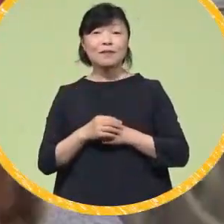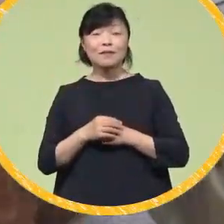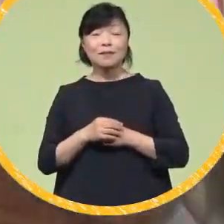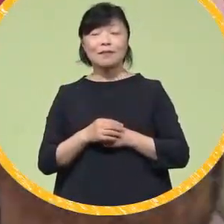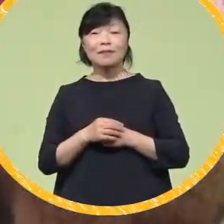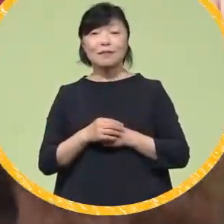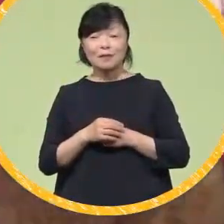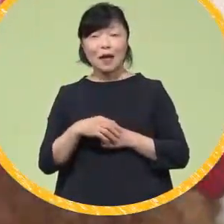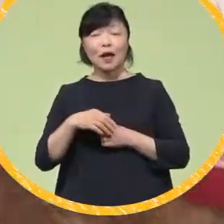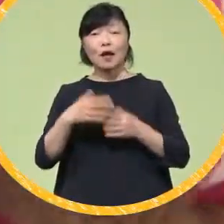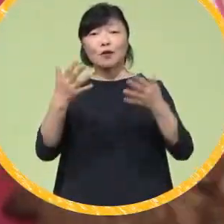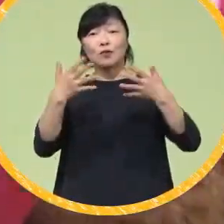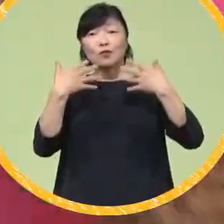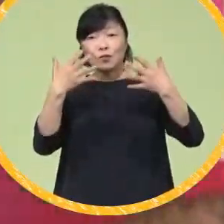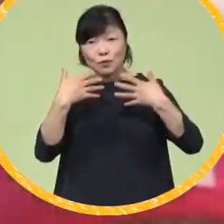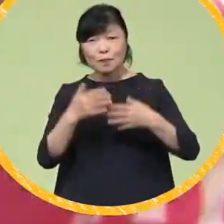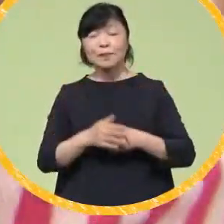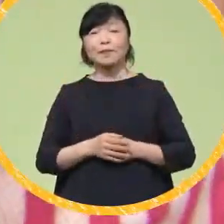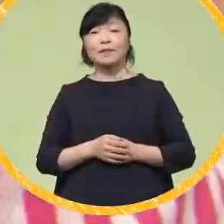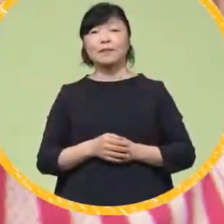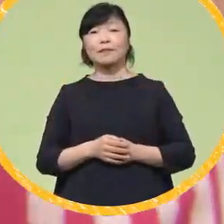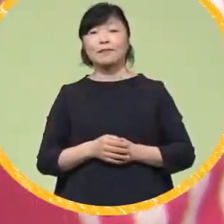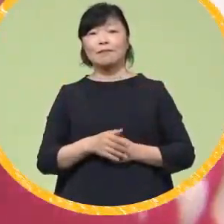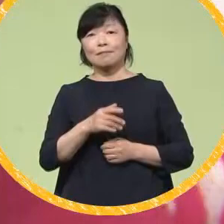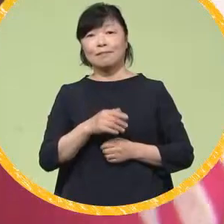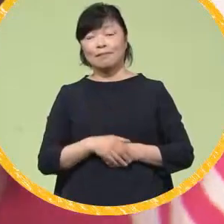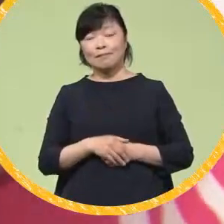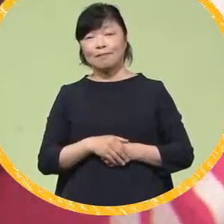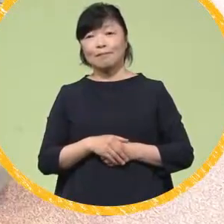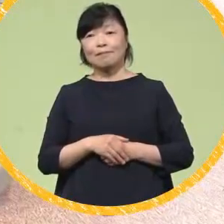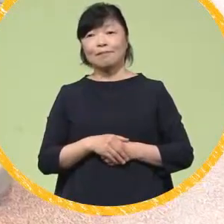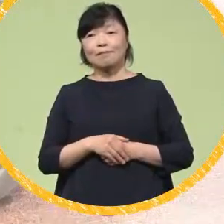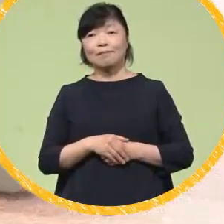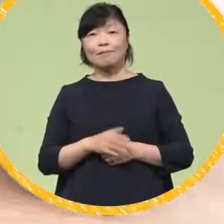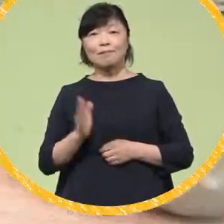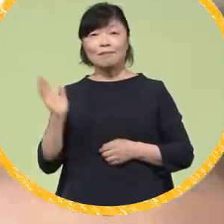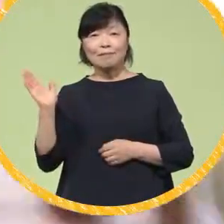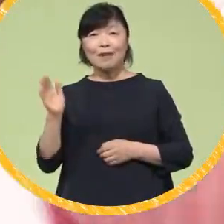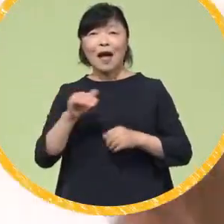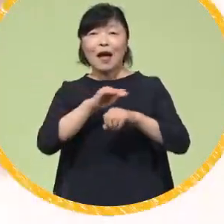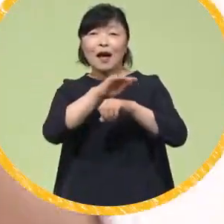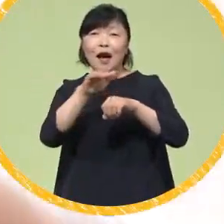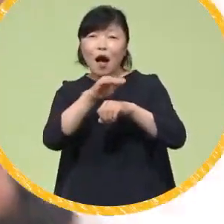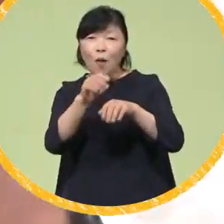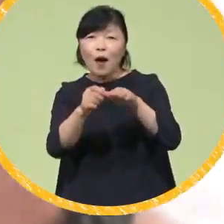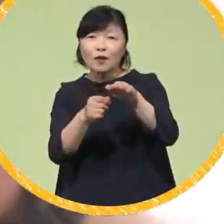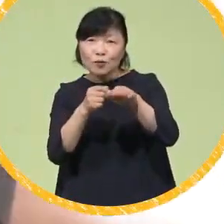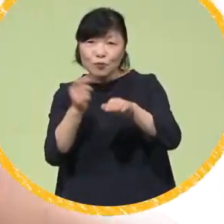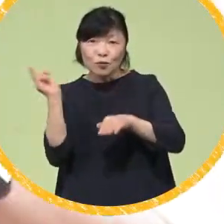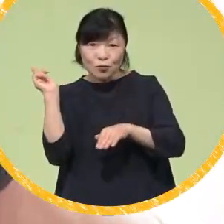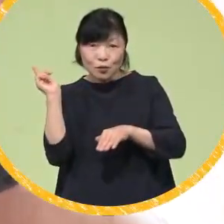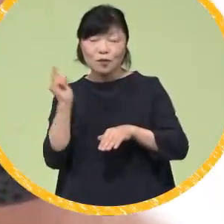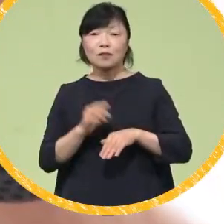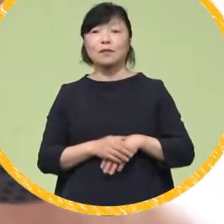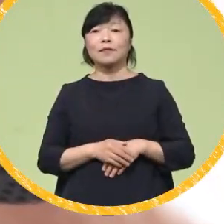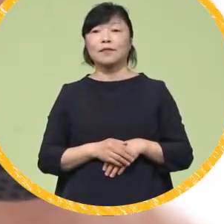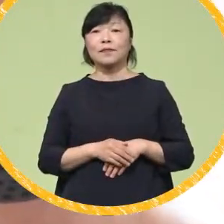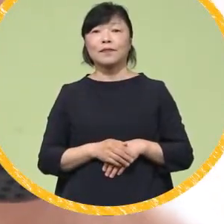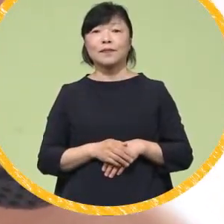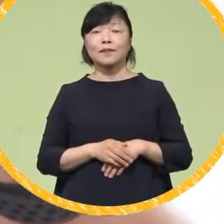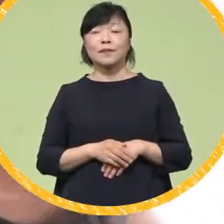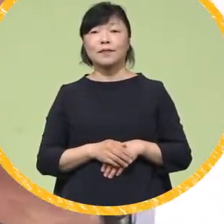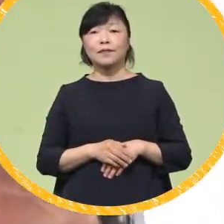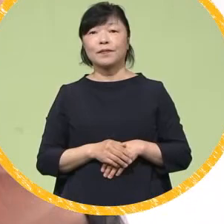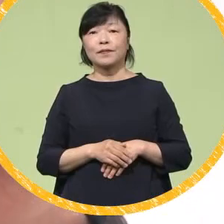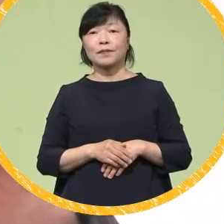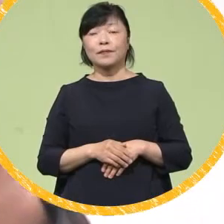いてあげると首元涼しいということで、はい、なるほど。あとこれかわいいですね、靴。 はい、